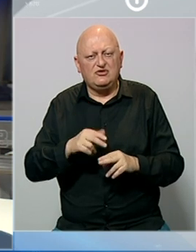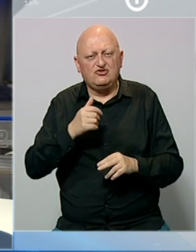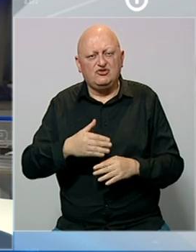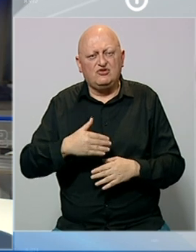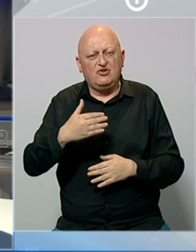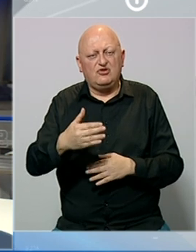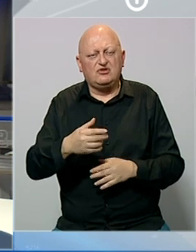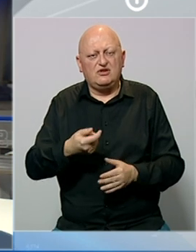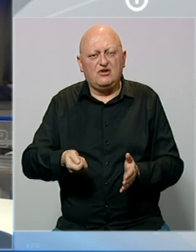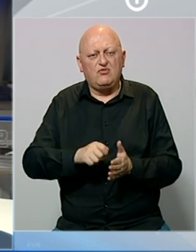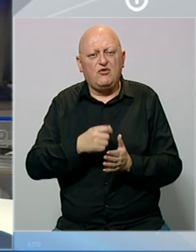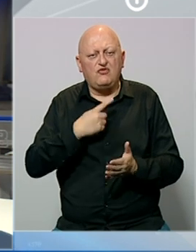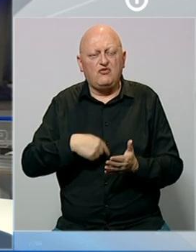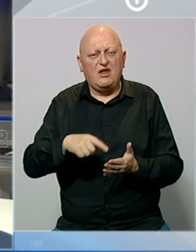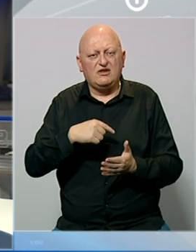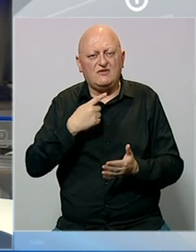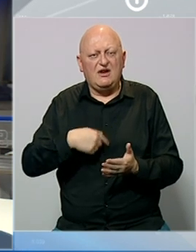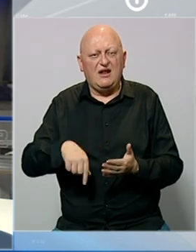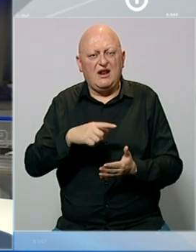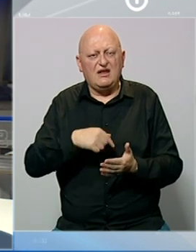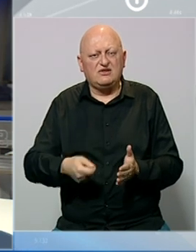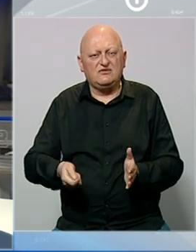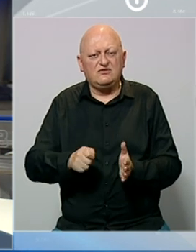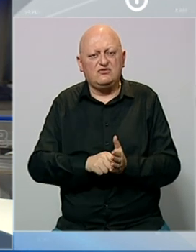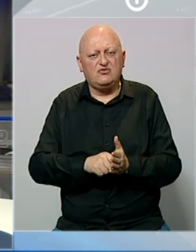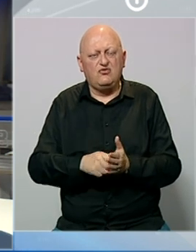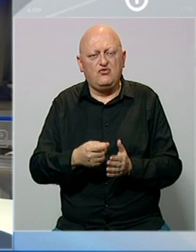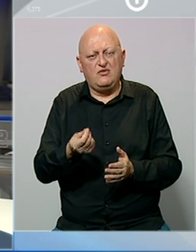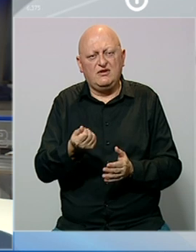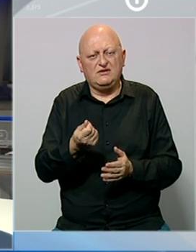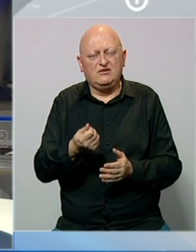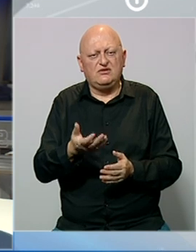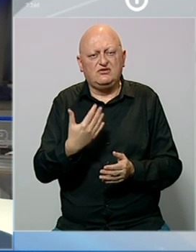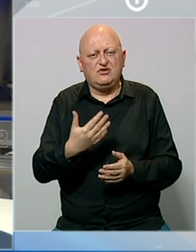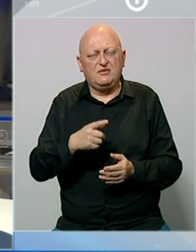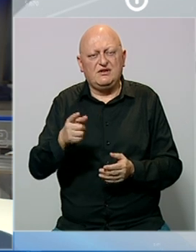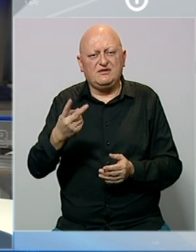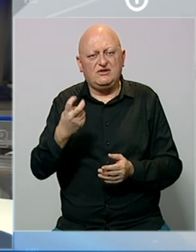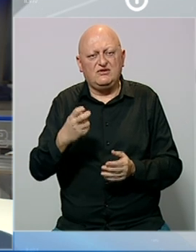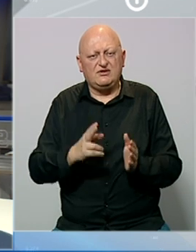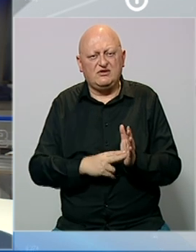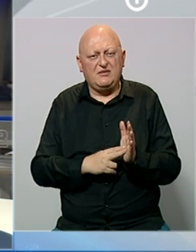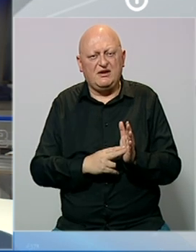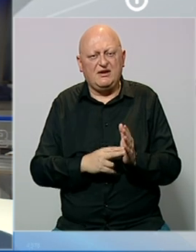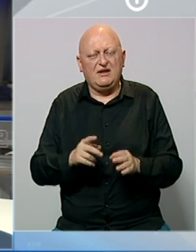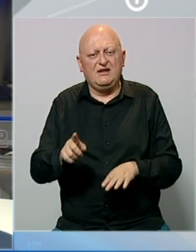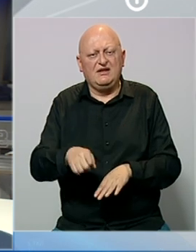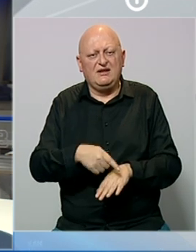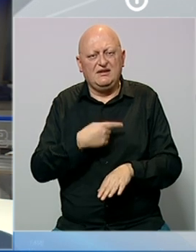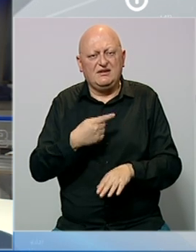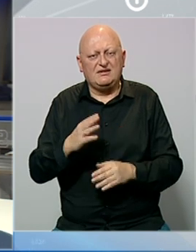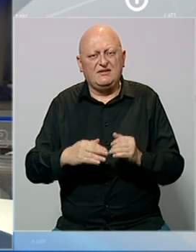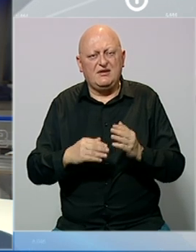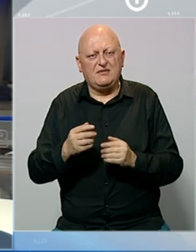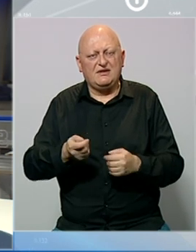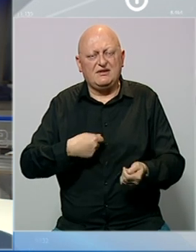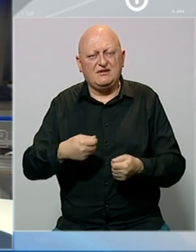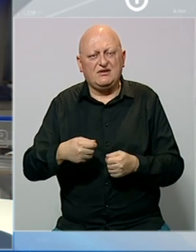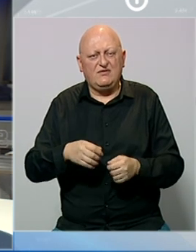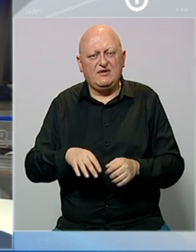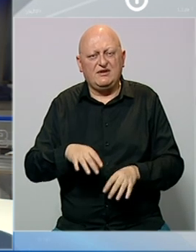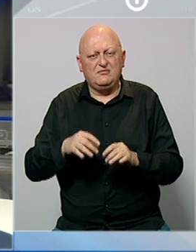nepravilnosti koje su se odnosile na kupovinu glasova. Glasovi su se kupovali na iznos od 50 do 200 maraka. Nastavljena je i